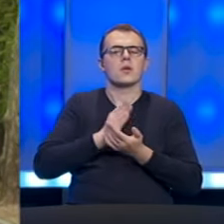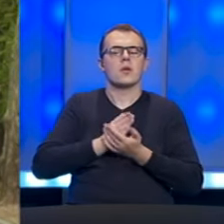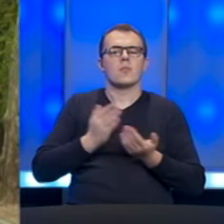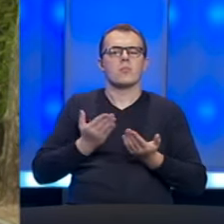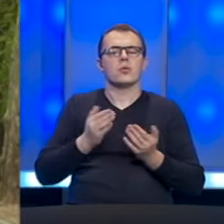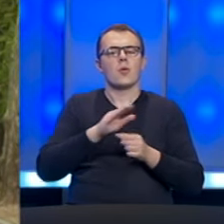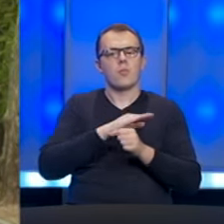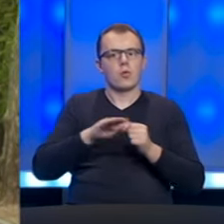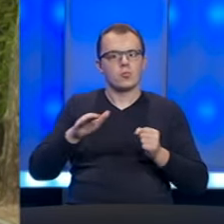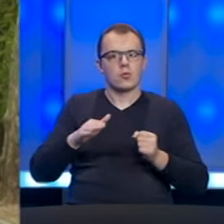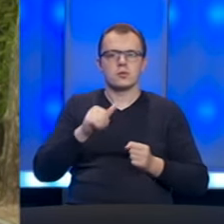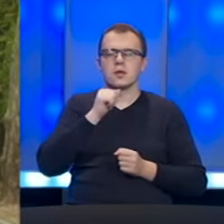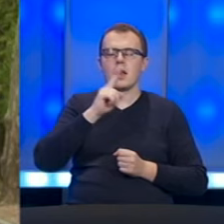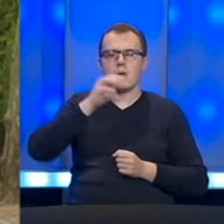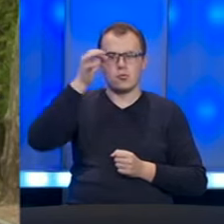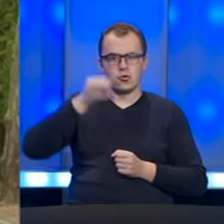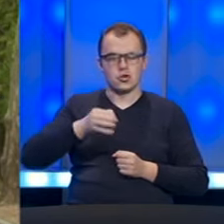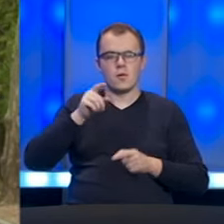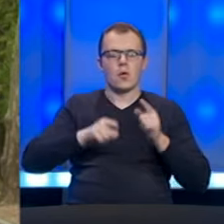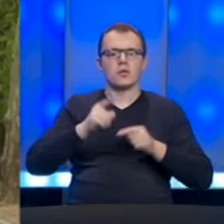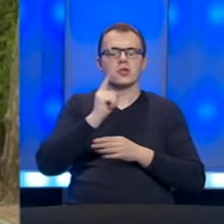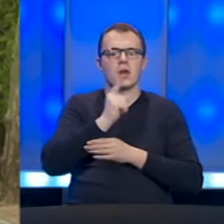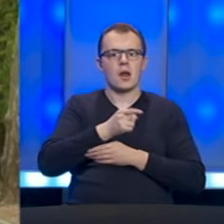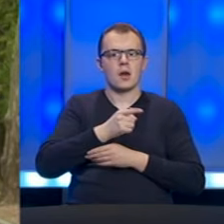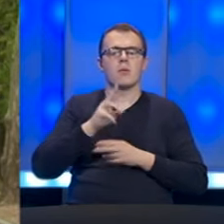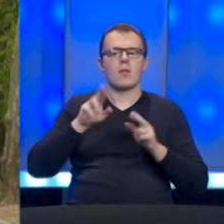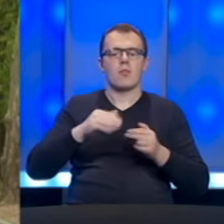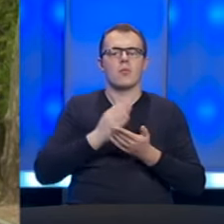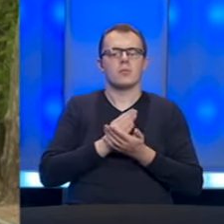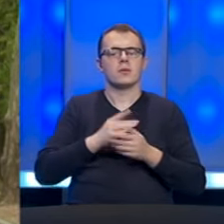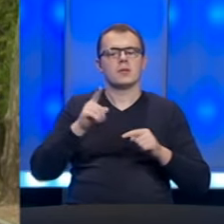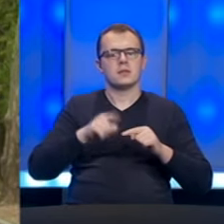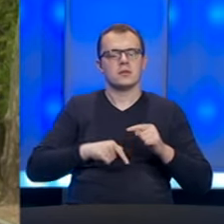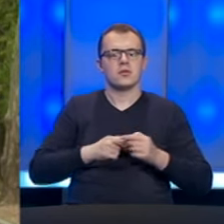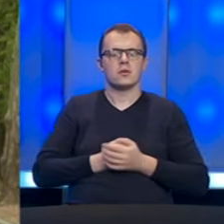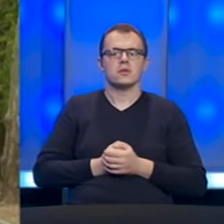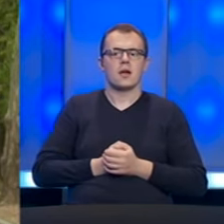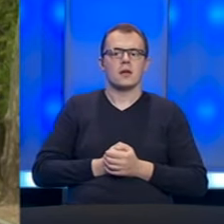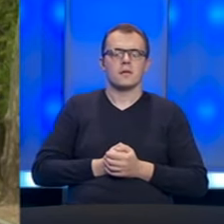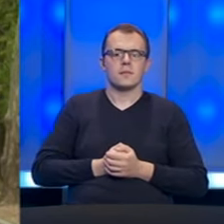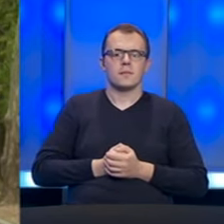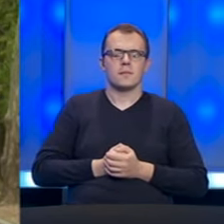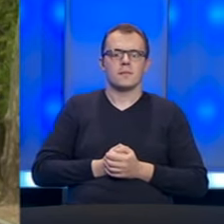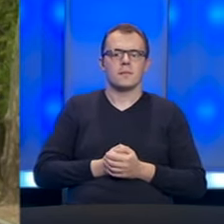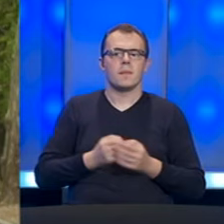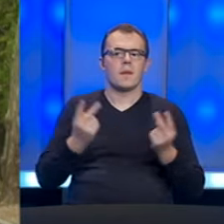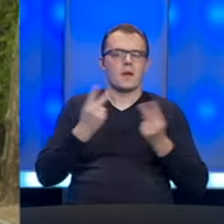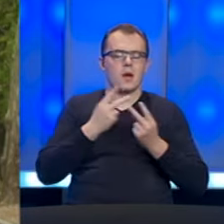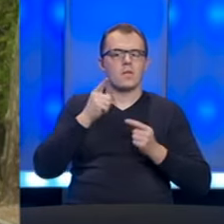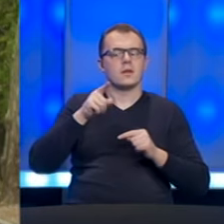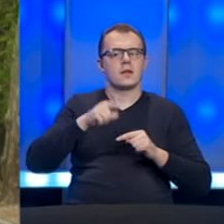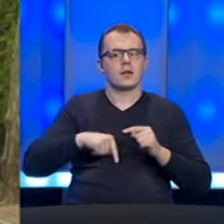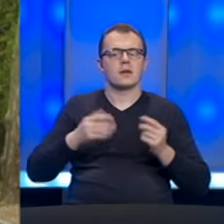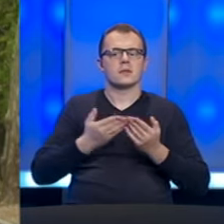u potpunosti i očigledno ne poštivali određene naredbe mogu biti sankcionisani. Naravno, te kazne